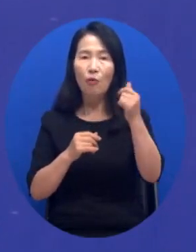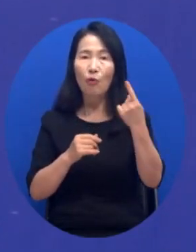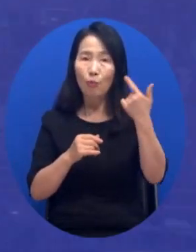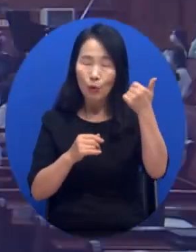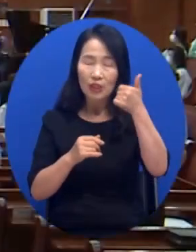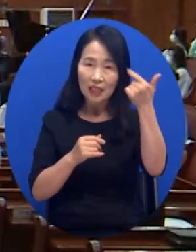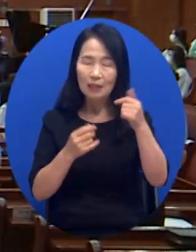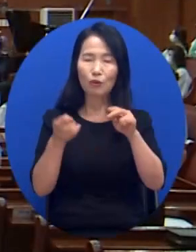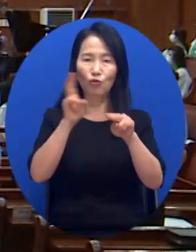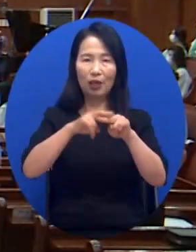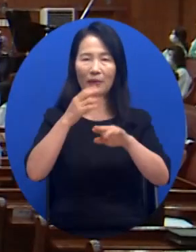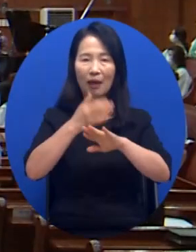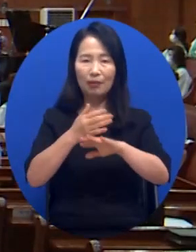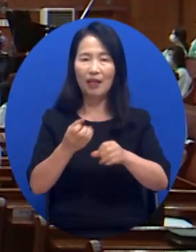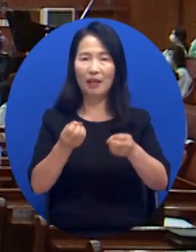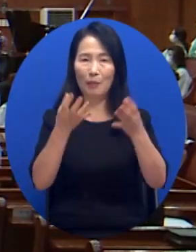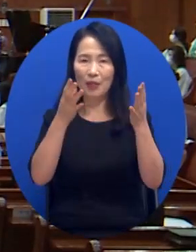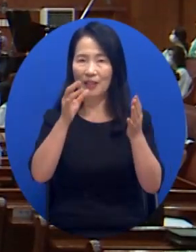드렸습니다.